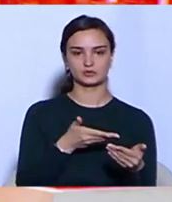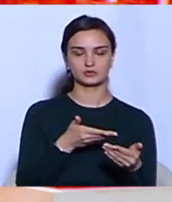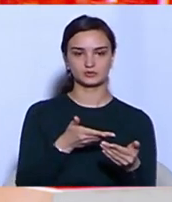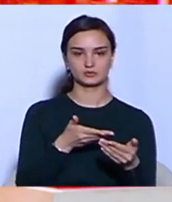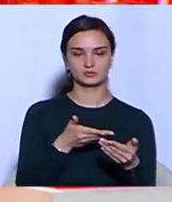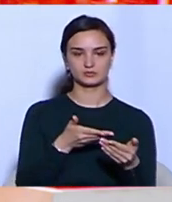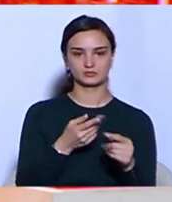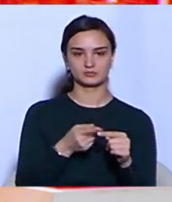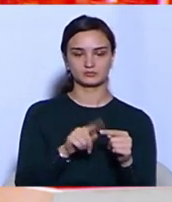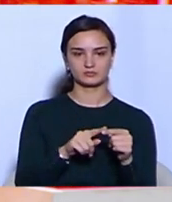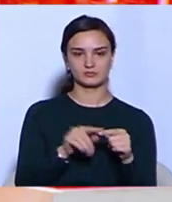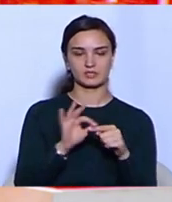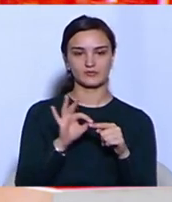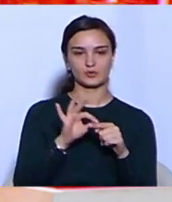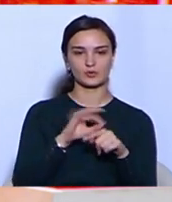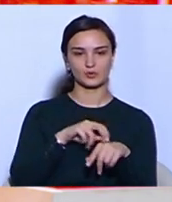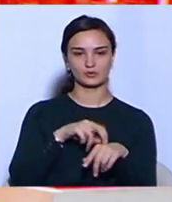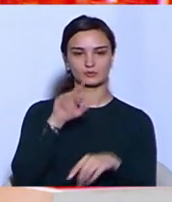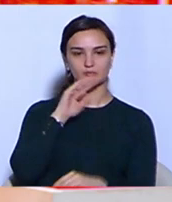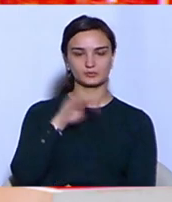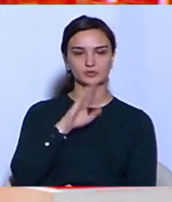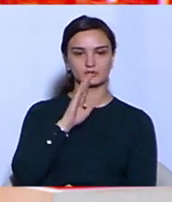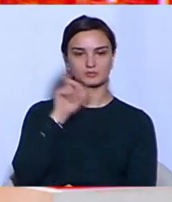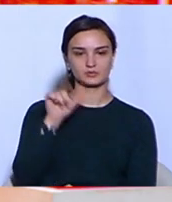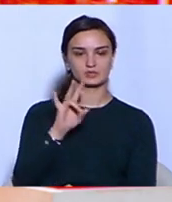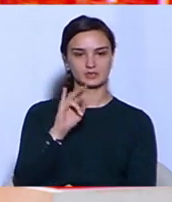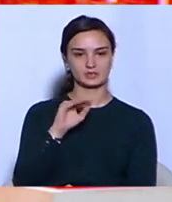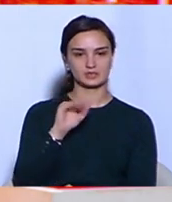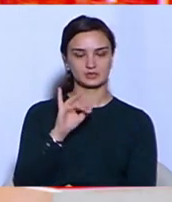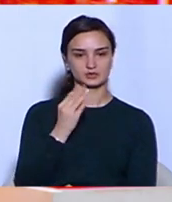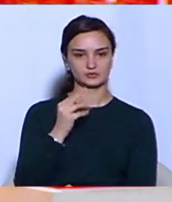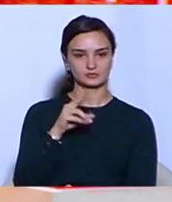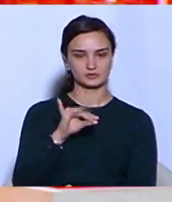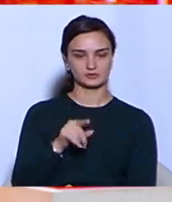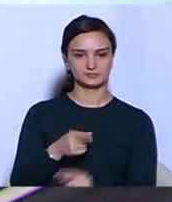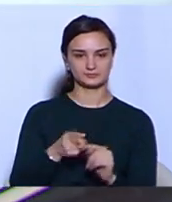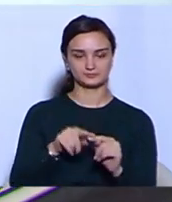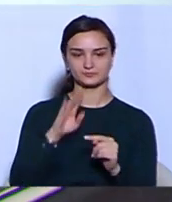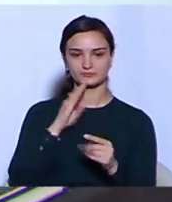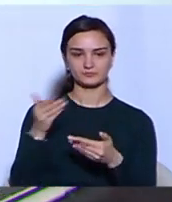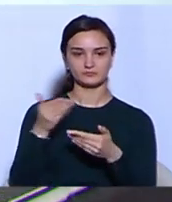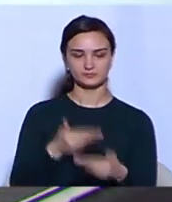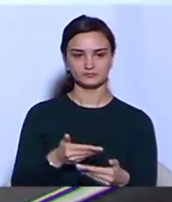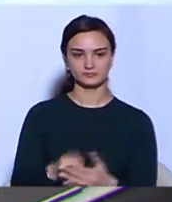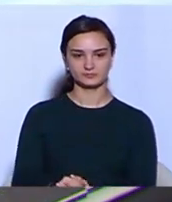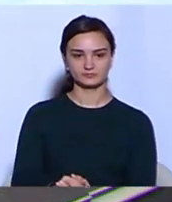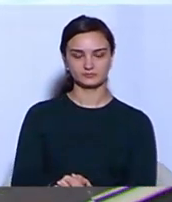სტუდიაში ნევროლოგი პროფესორი ქალბატონი ნანა ტატიშვილი. დილამშვიდობისა ქალბატონ ნანა, მოგძანდით.